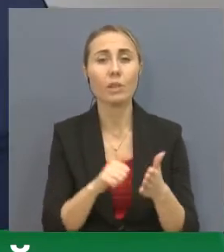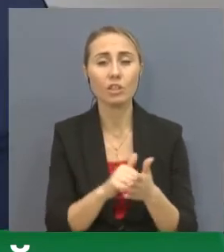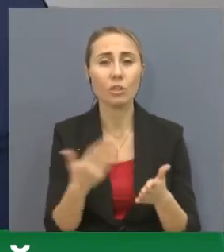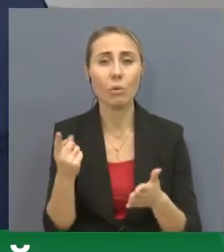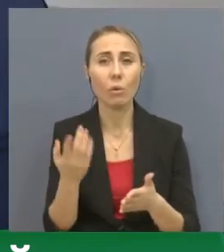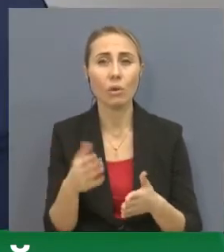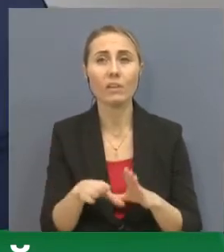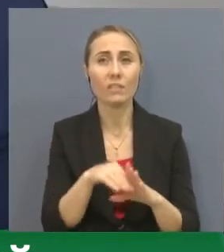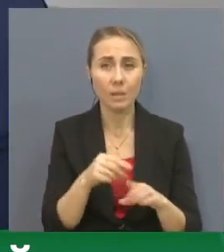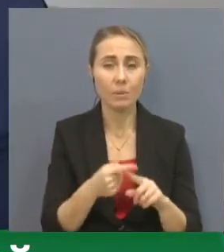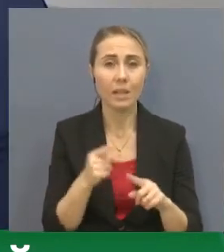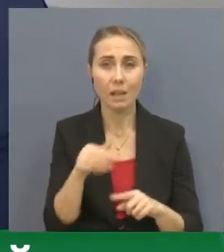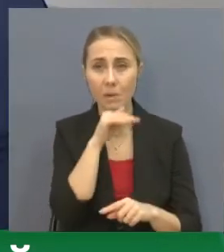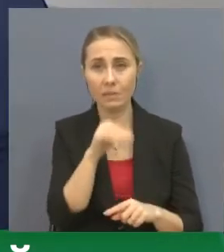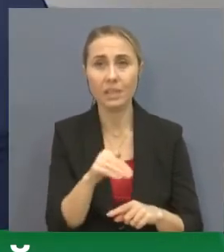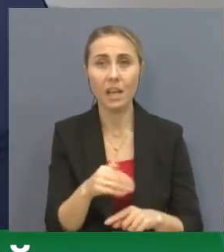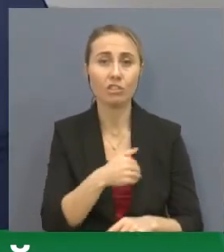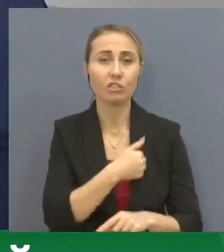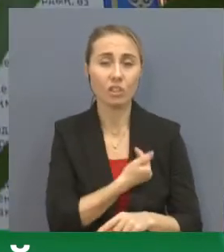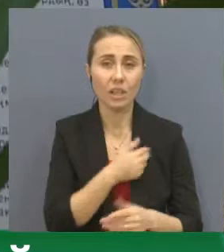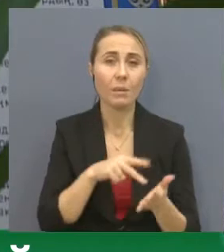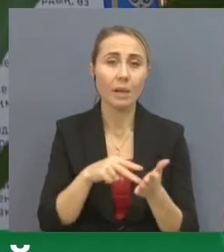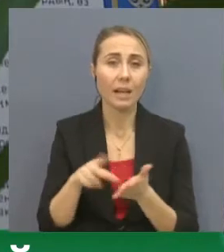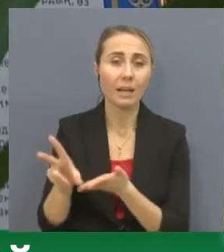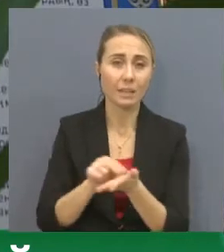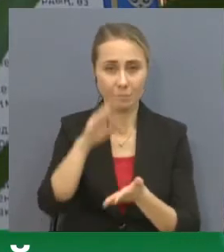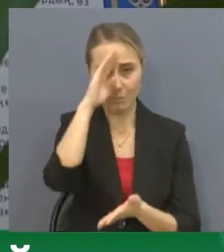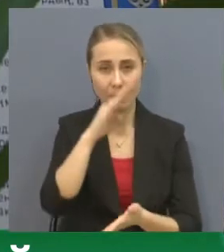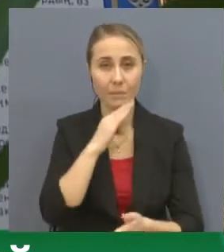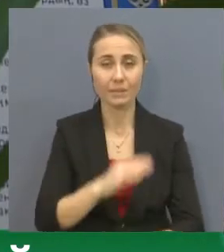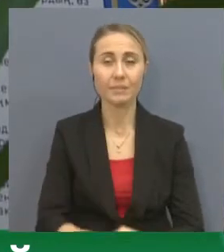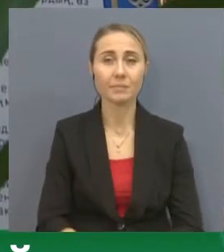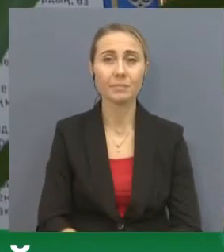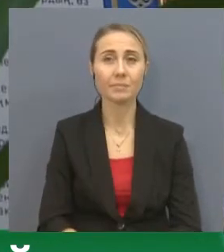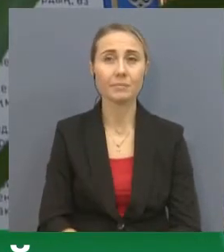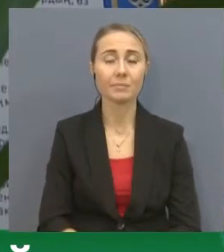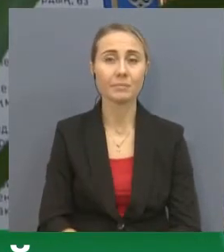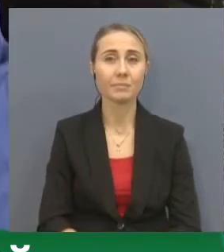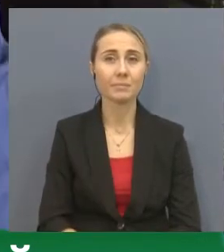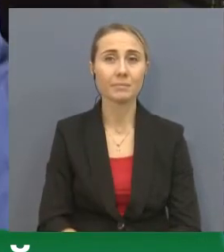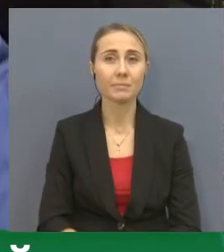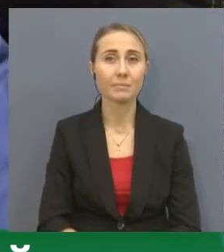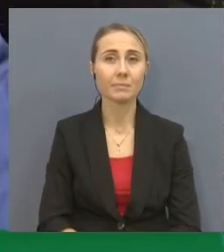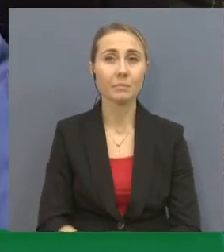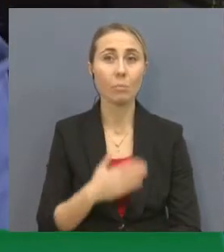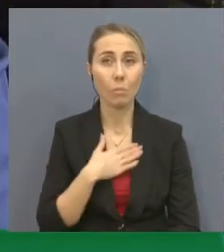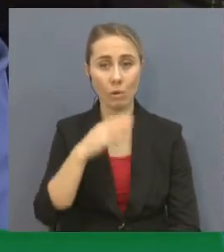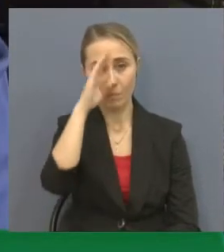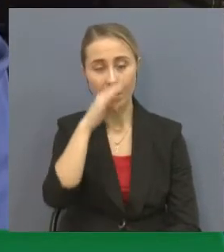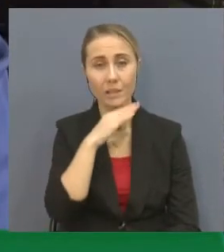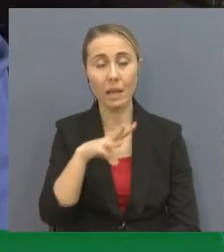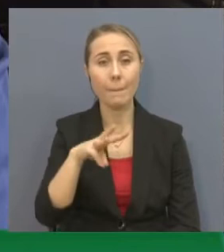которой он выбрал эту профессию желание пойти по стопам отца мой отец сметая все ой это